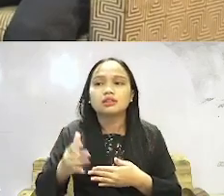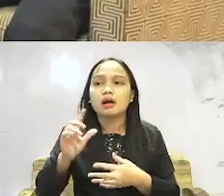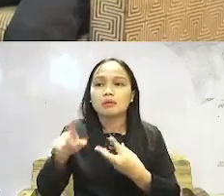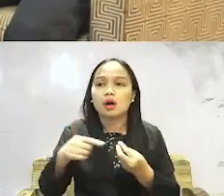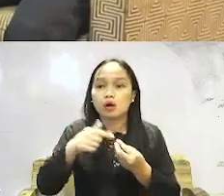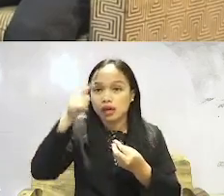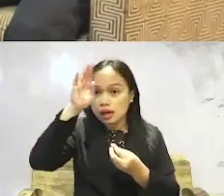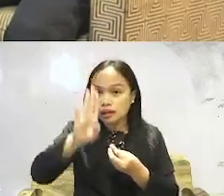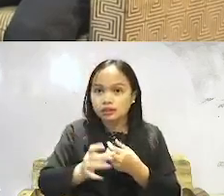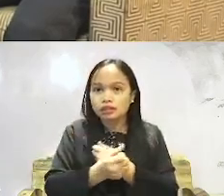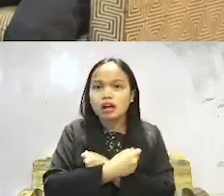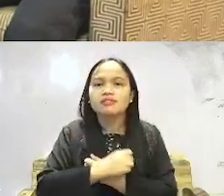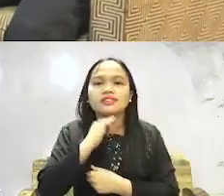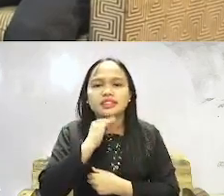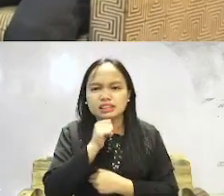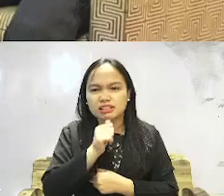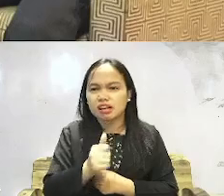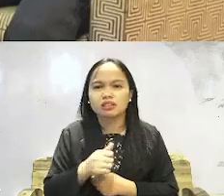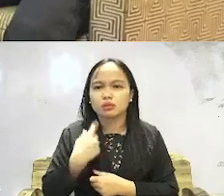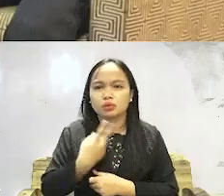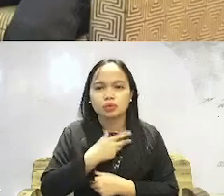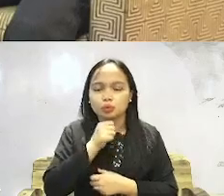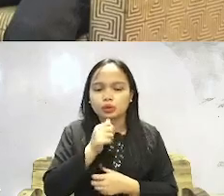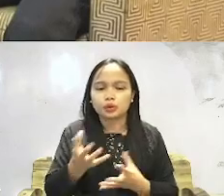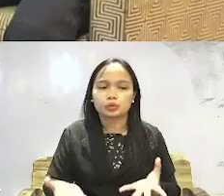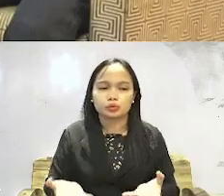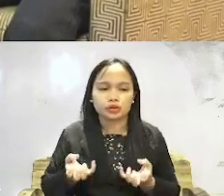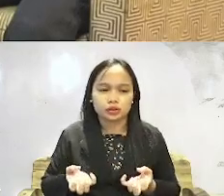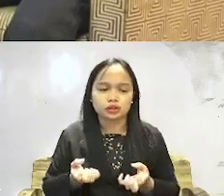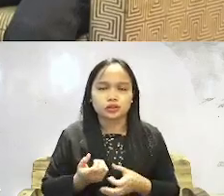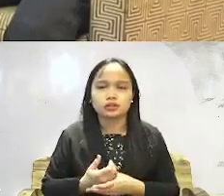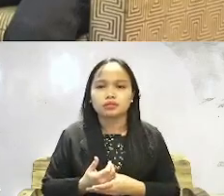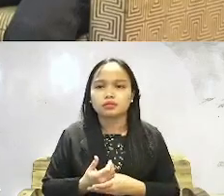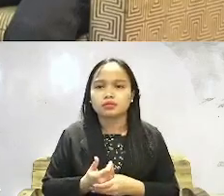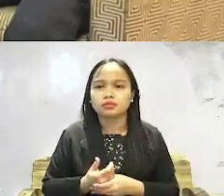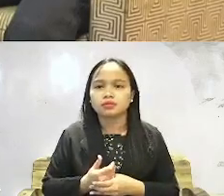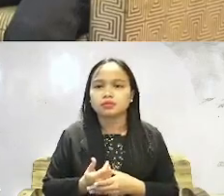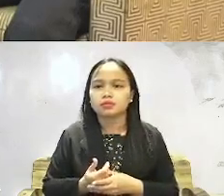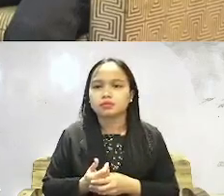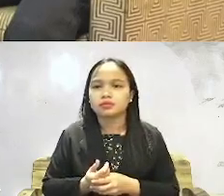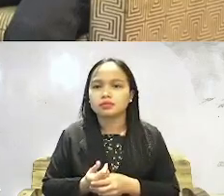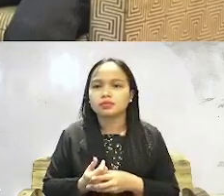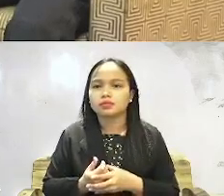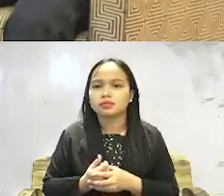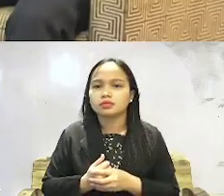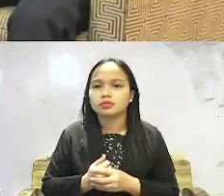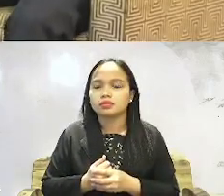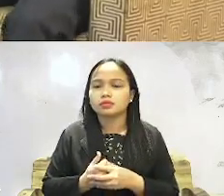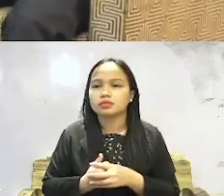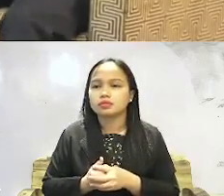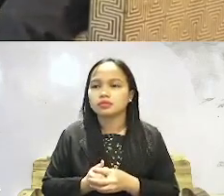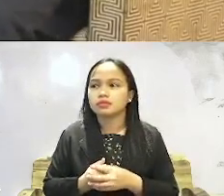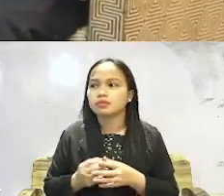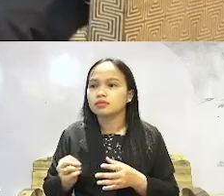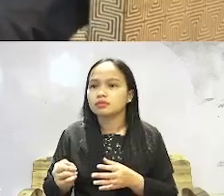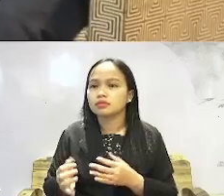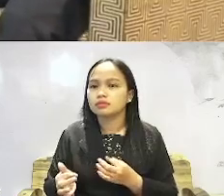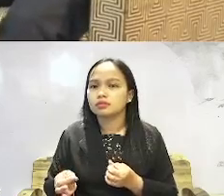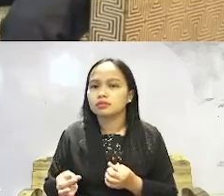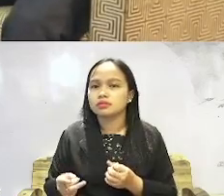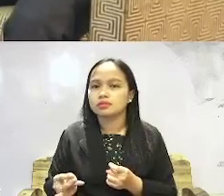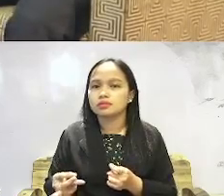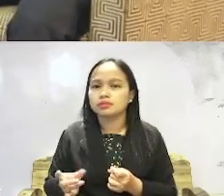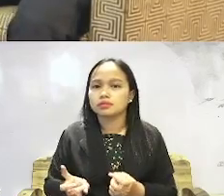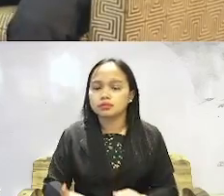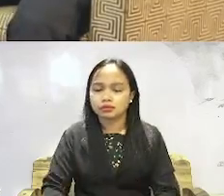ng mundo ay hindi natin yan gusto. Diba? Kaya tingnan nyo team focus. May mga young people na after nilang gawin